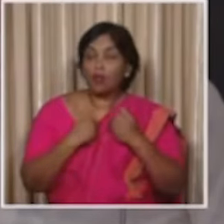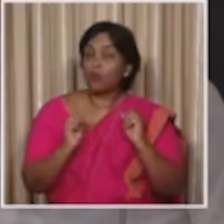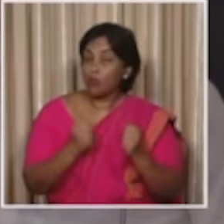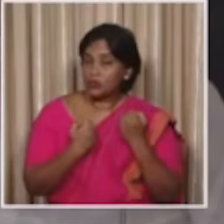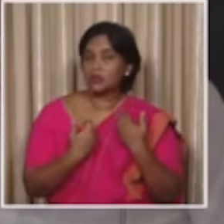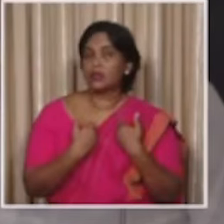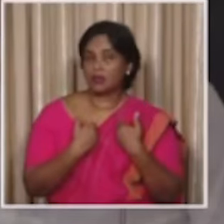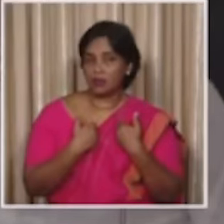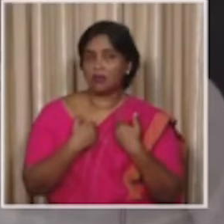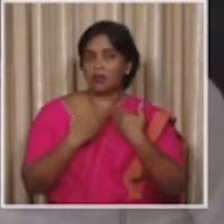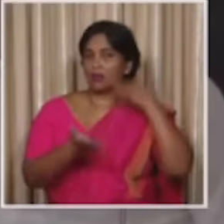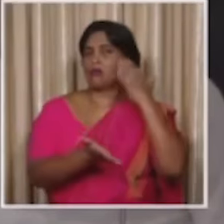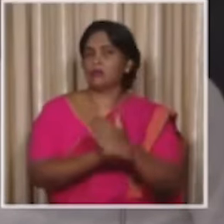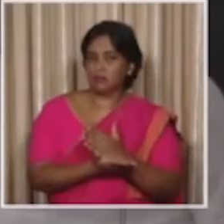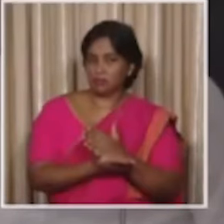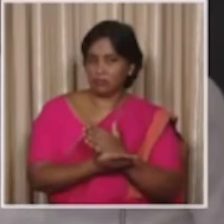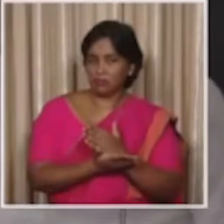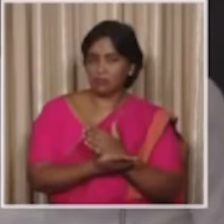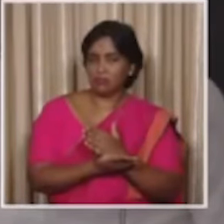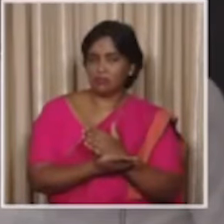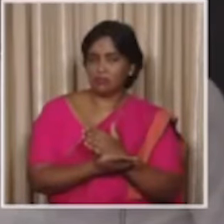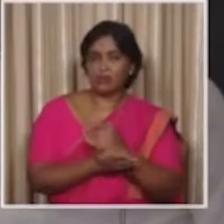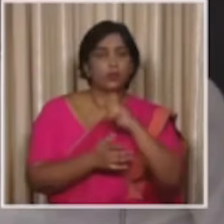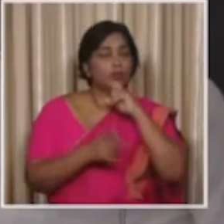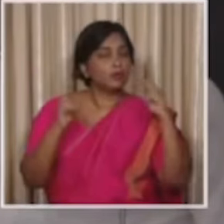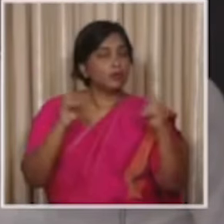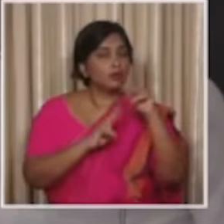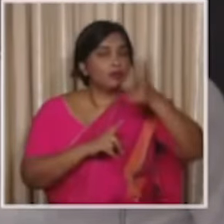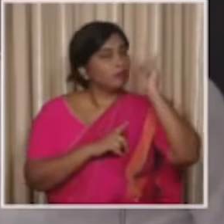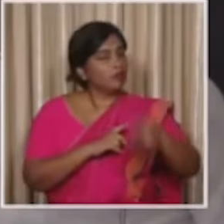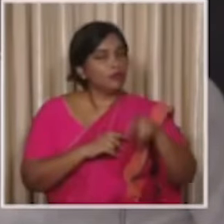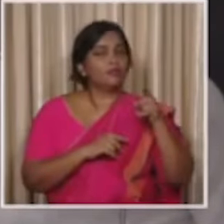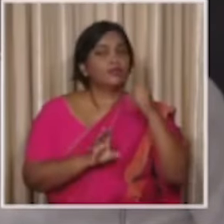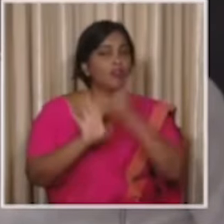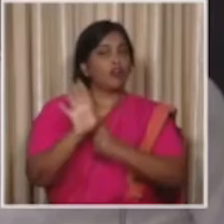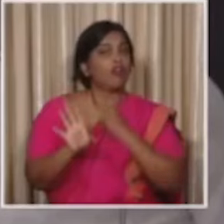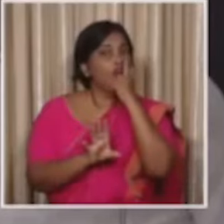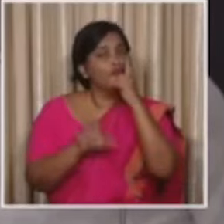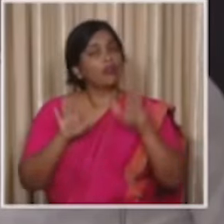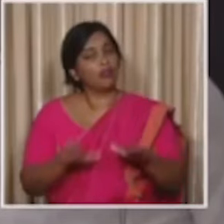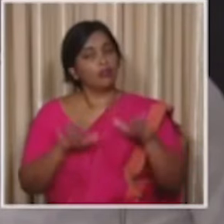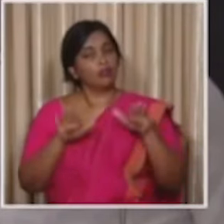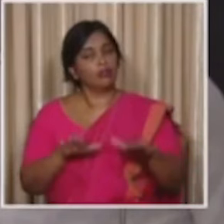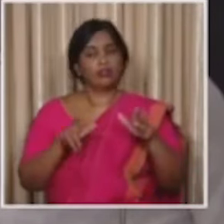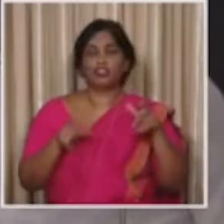කළේ ඒක වළක්වලා ශ්‍රේෂ්ඨාධින් ගරුත්ත නියෝගයක් මත අවුරුද්දක් බලන් ඉන්න උනා